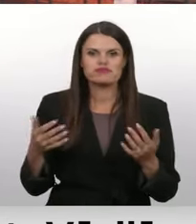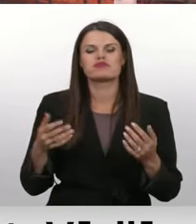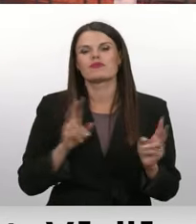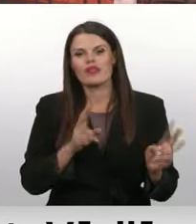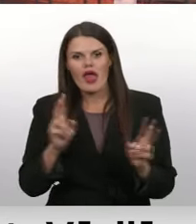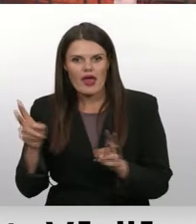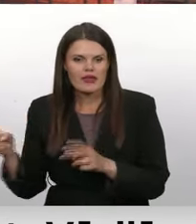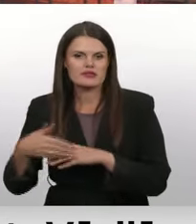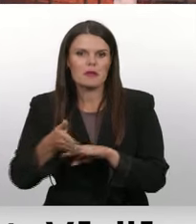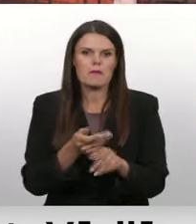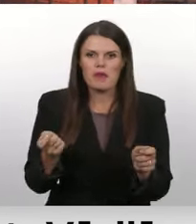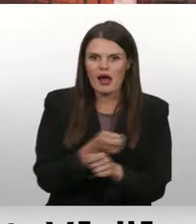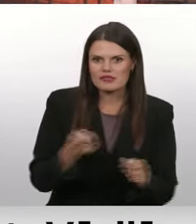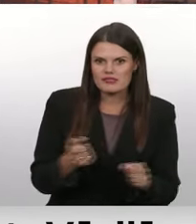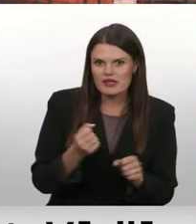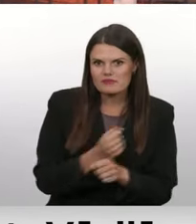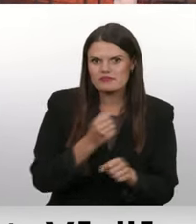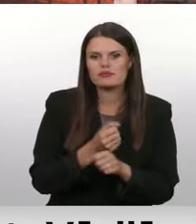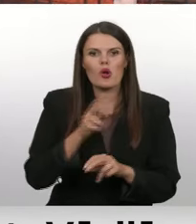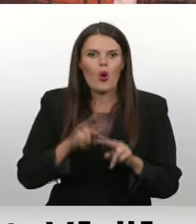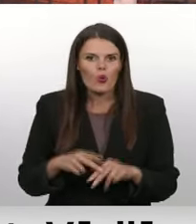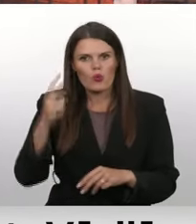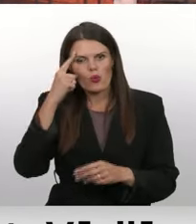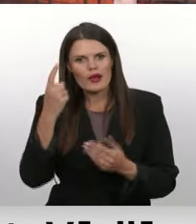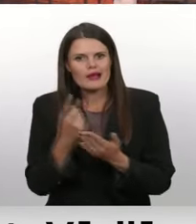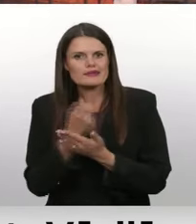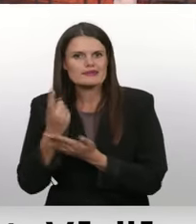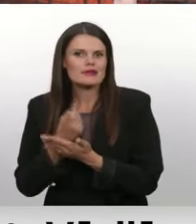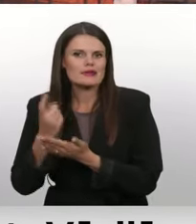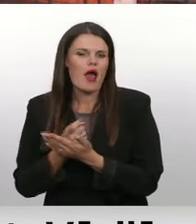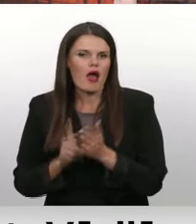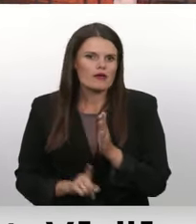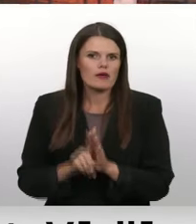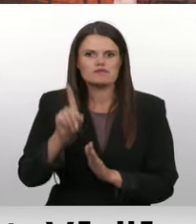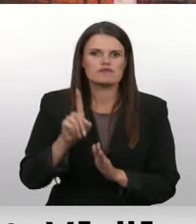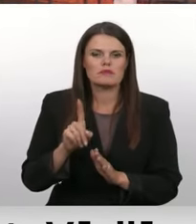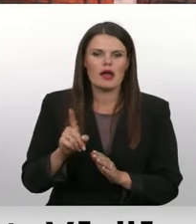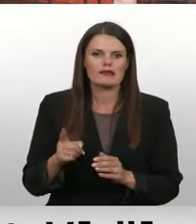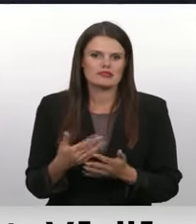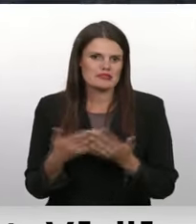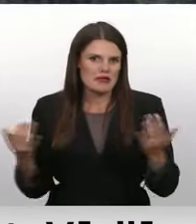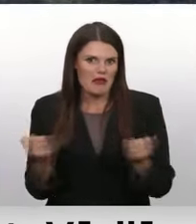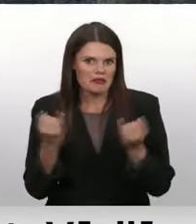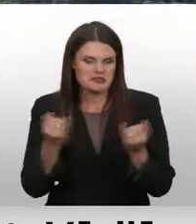un izzināja latviešu izcelsmi. Plašāk stāsta latvieši kom žurnāliste Līva Karlsone.